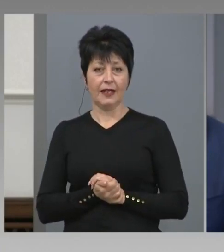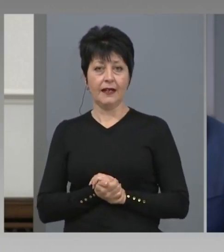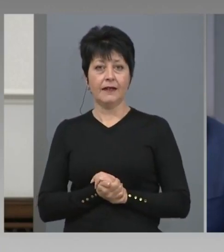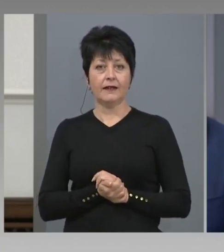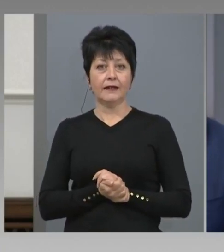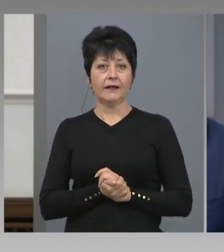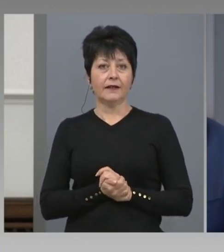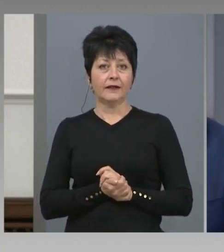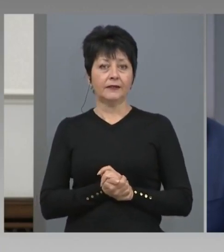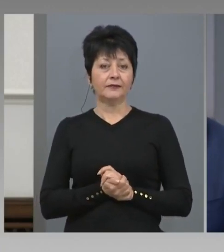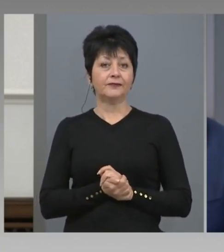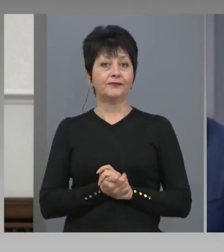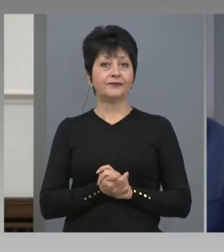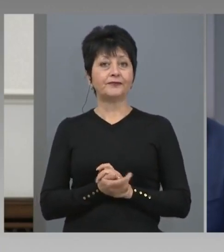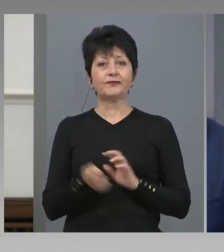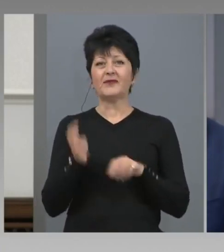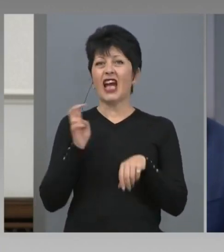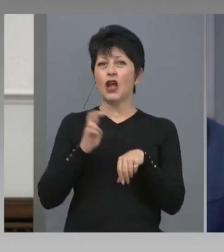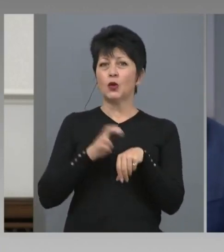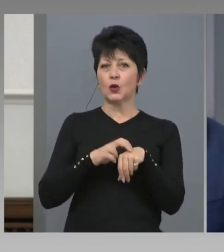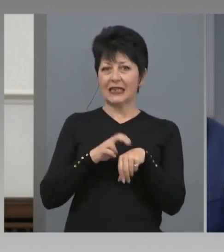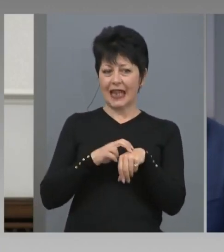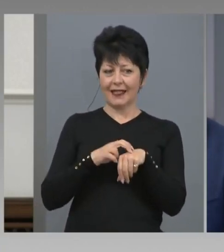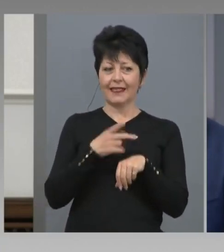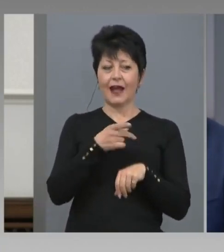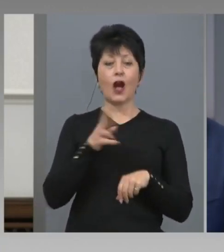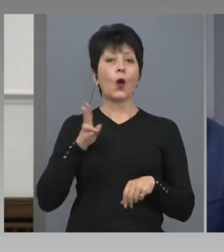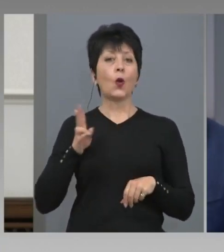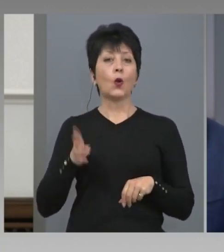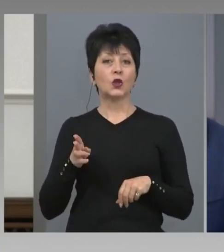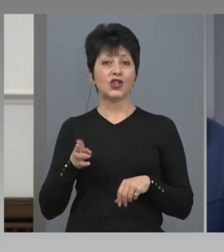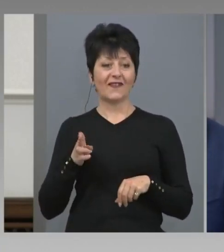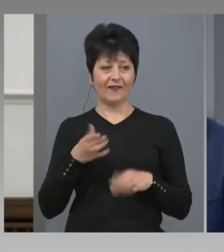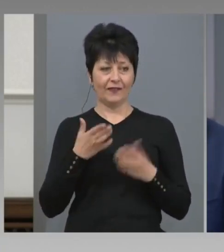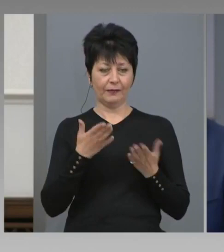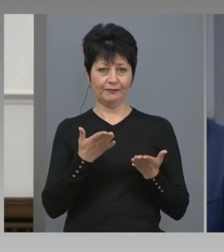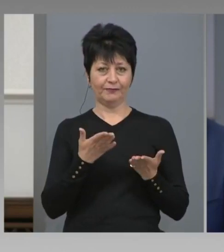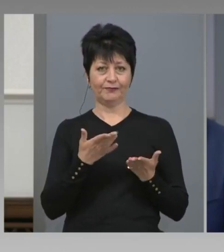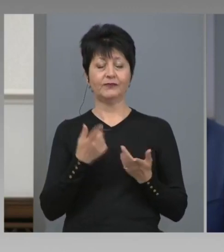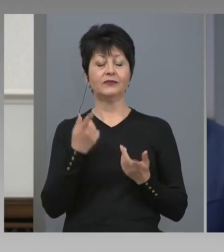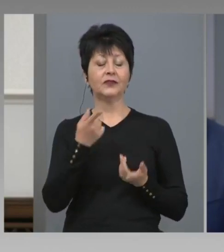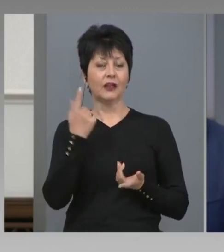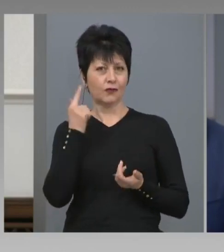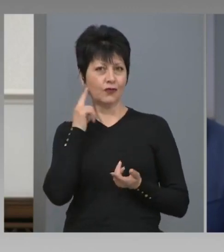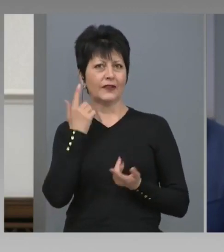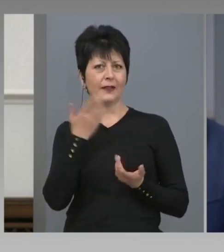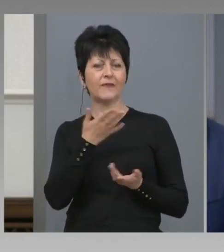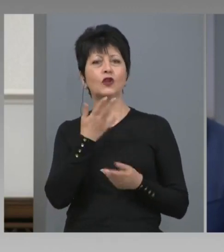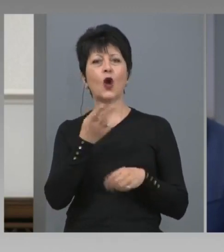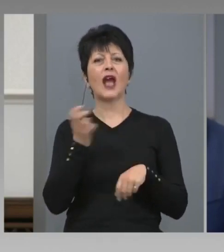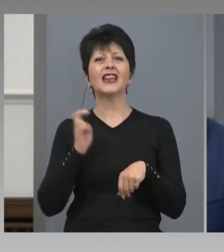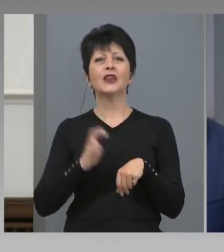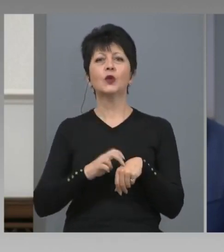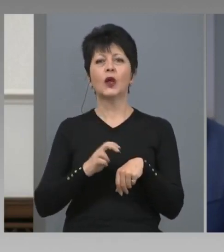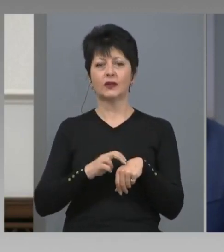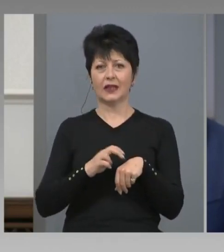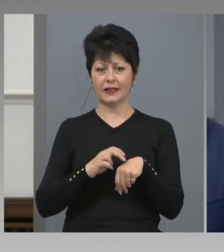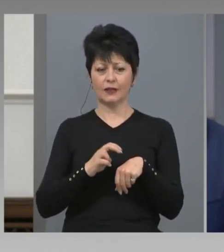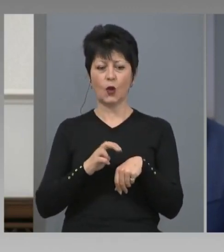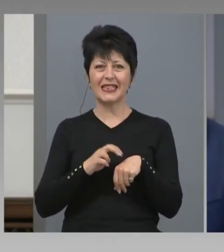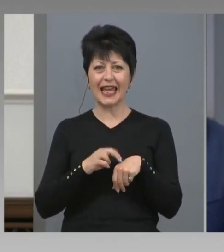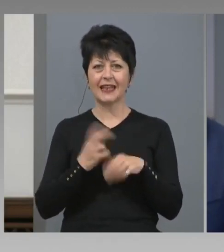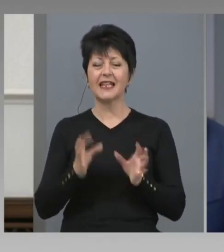А така, доцент Ангел Кунчев. Слушайте, той е доцент по